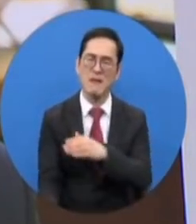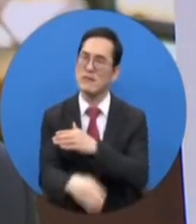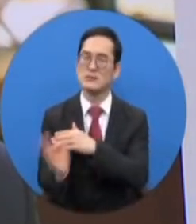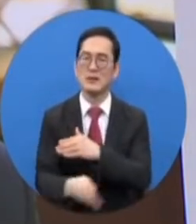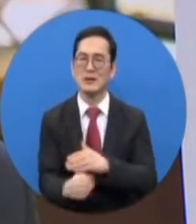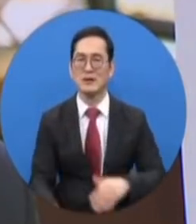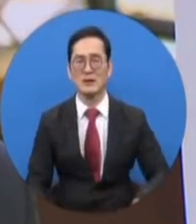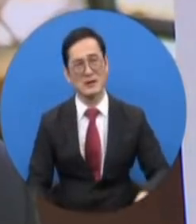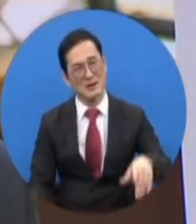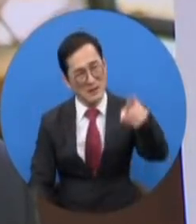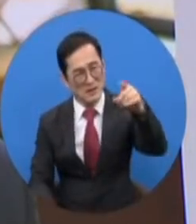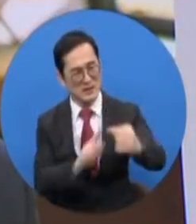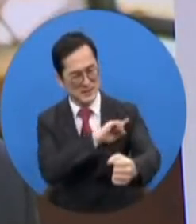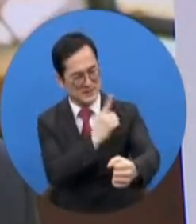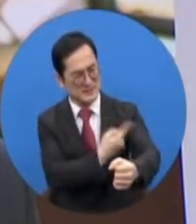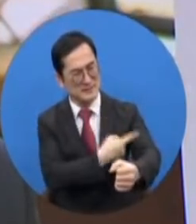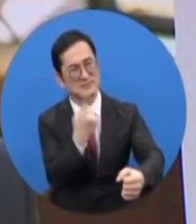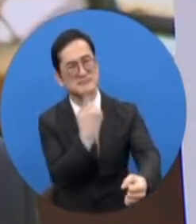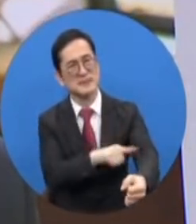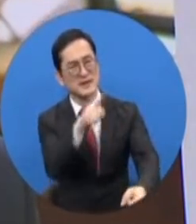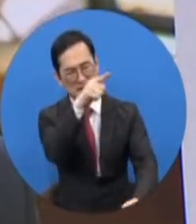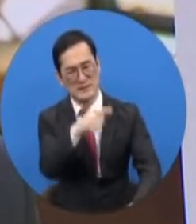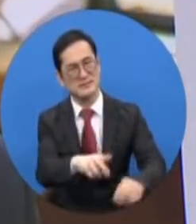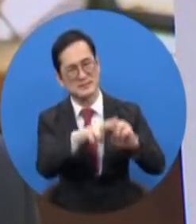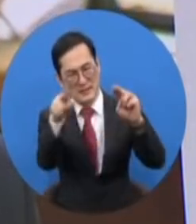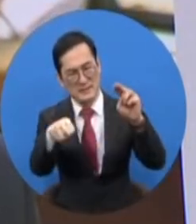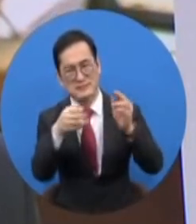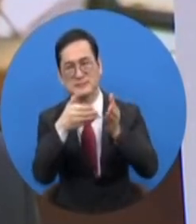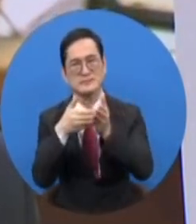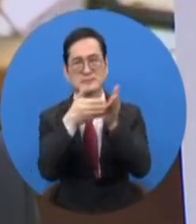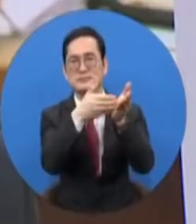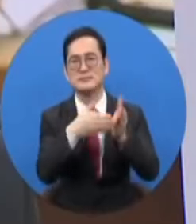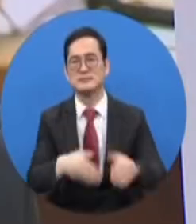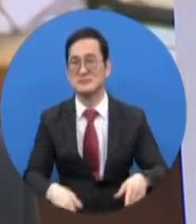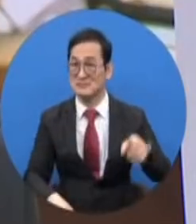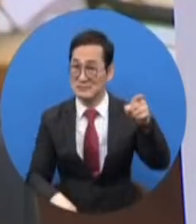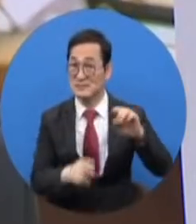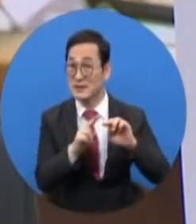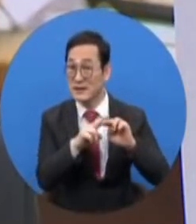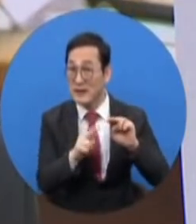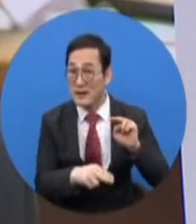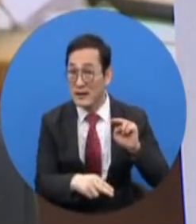자, 노정희 선관위원장은 사퇴할까요? 지난번